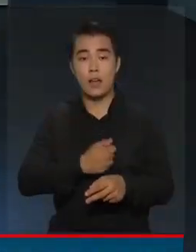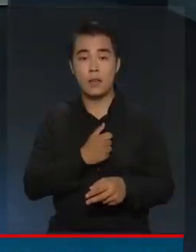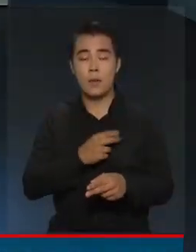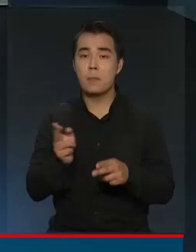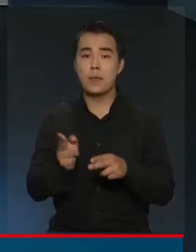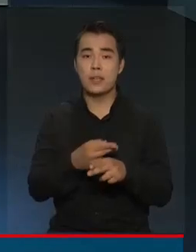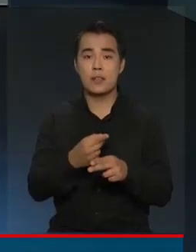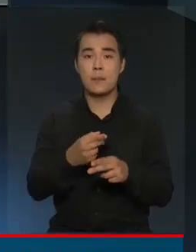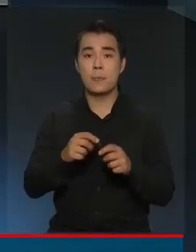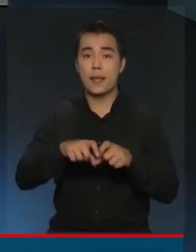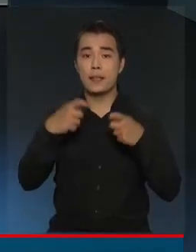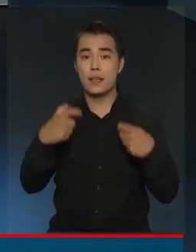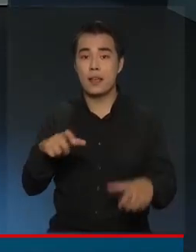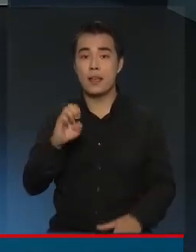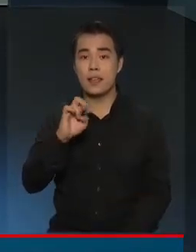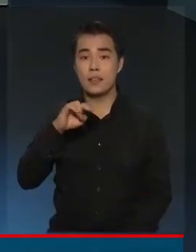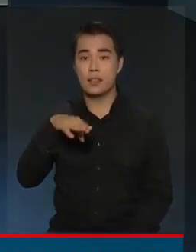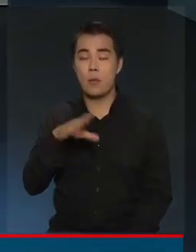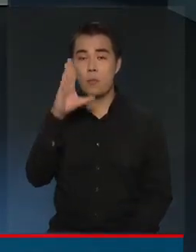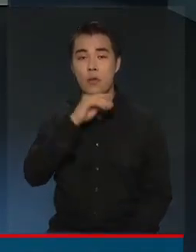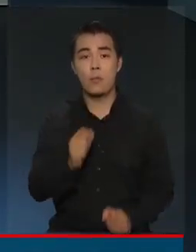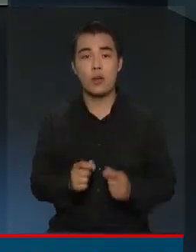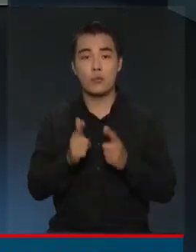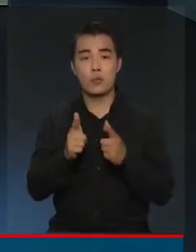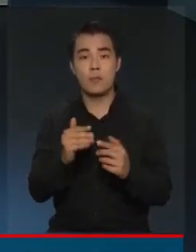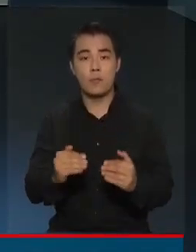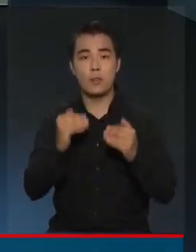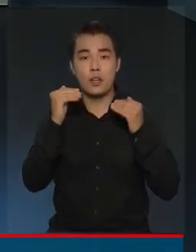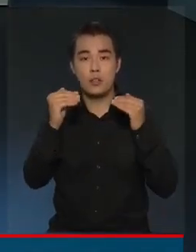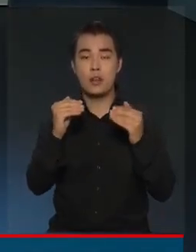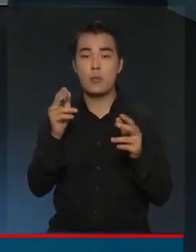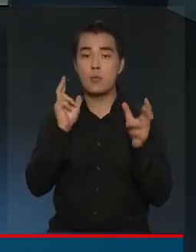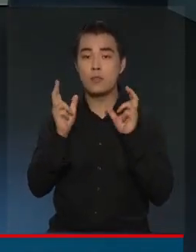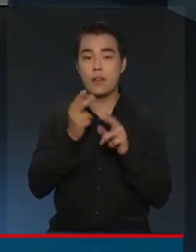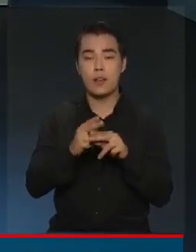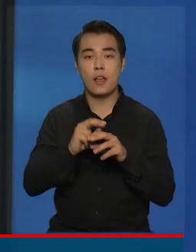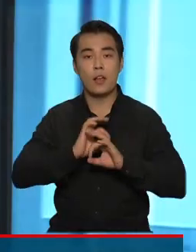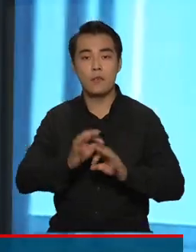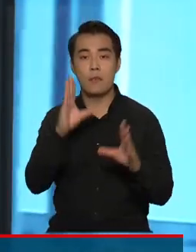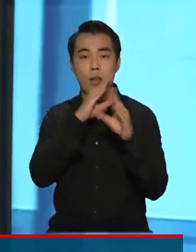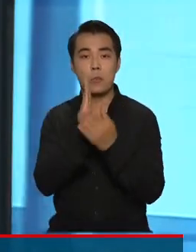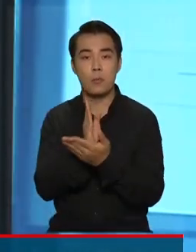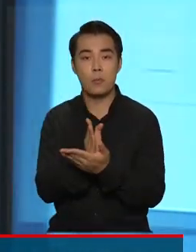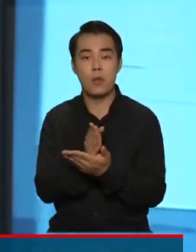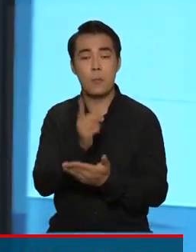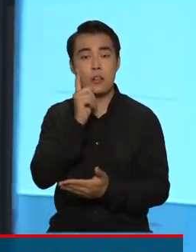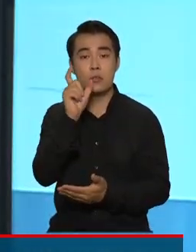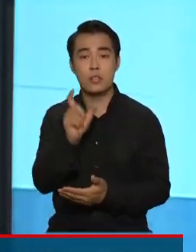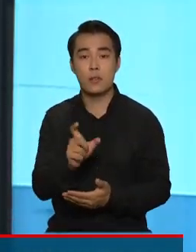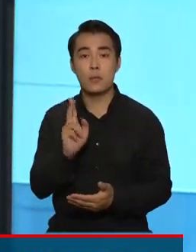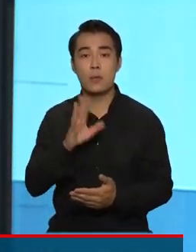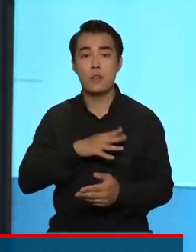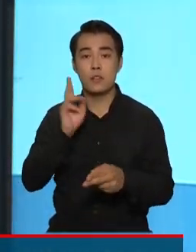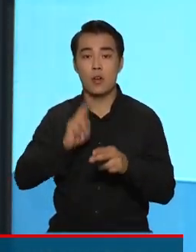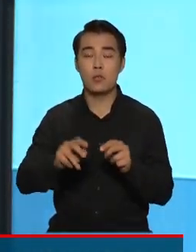без сдачи ЕНТ он может поступить в высшее учебное заведение. Это уникальная возможность. Допустим, молодой человек, он